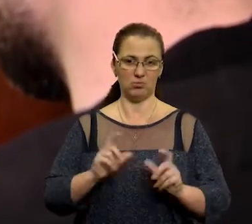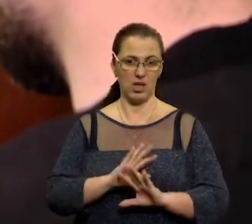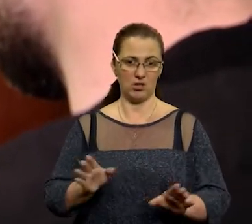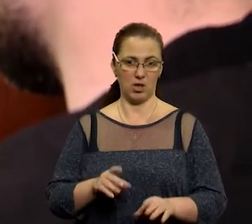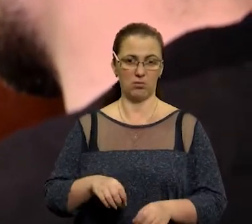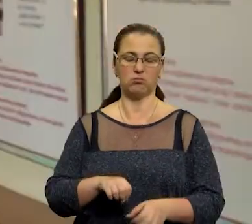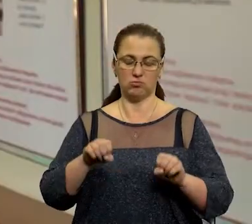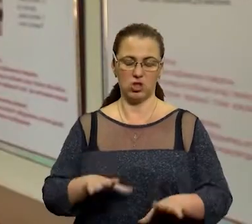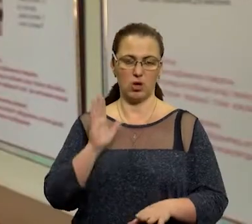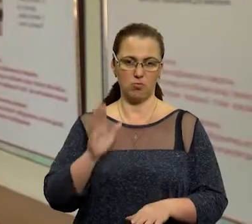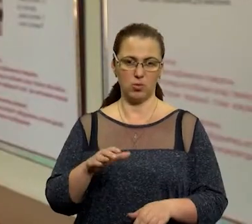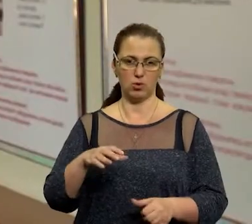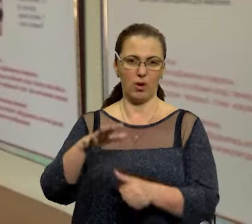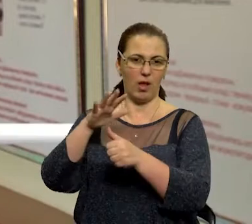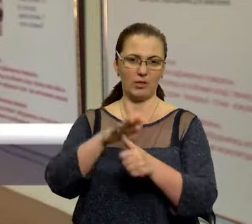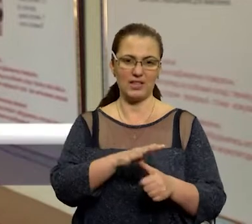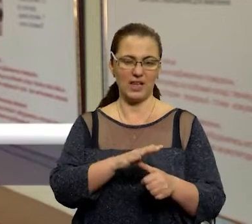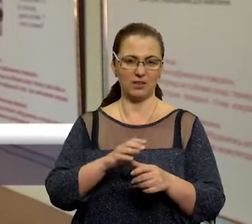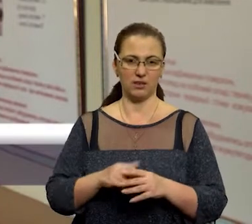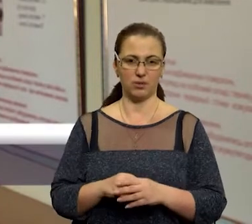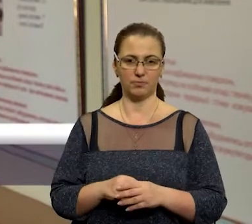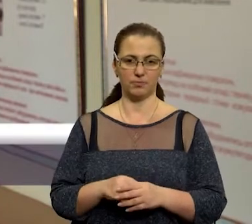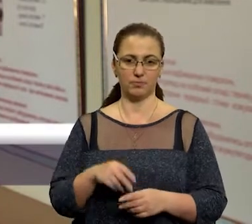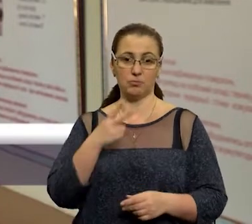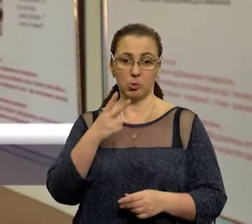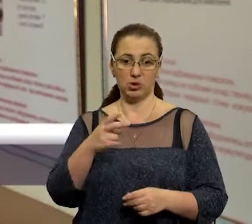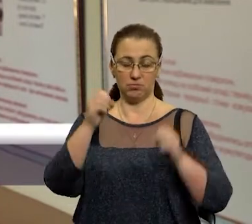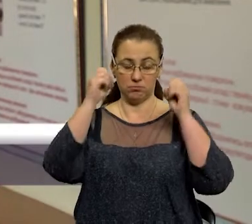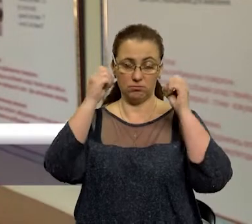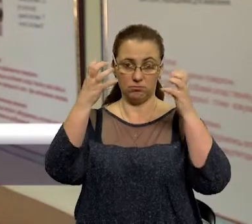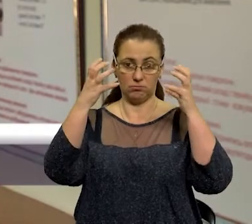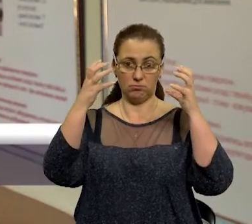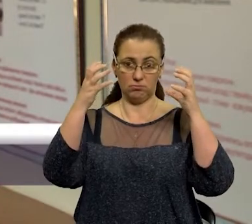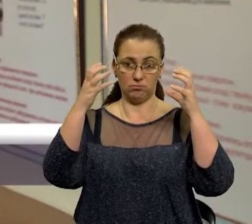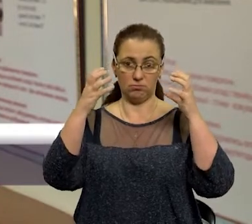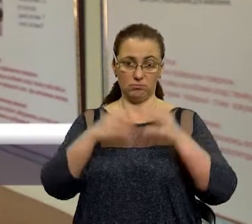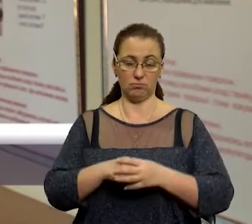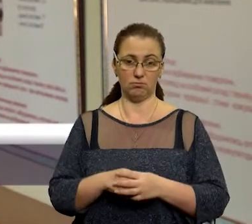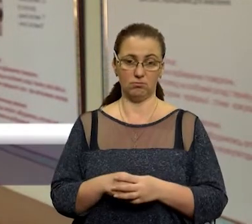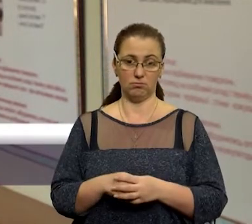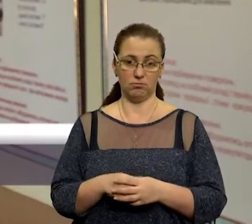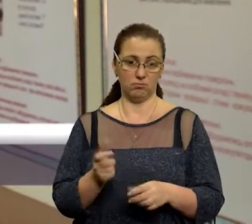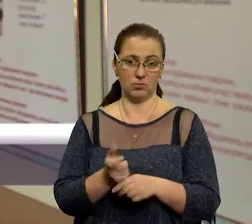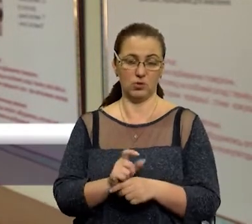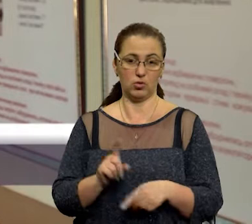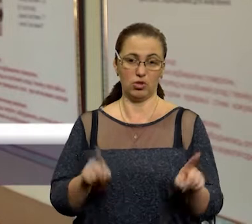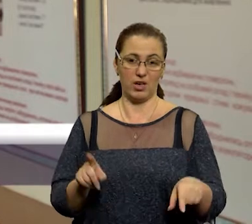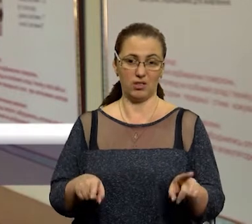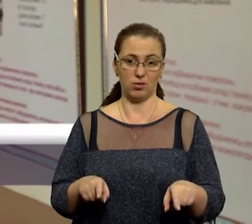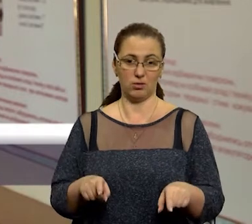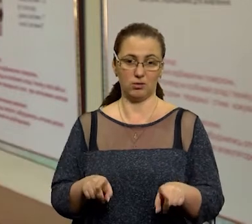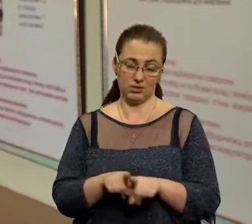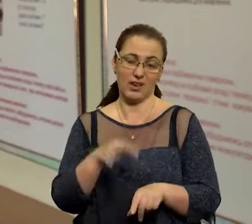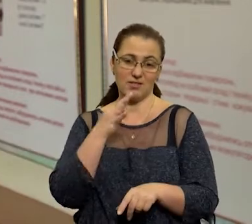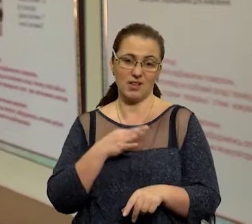буду десантником. Подивилися, я вам сказати, квадратними очима на мене, бо дуже рідко так мені